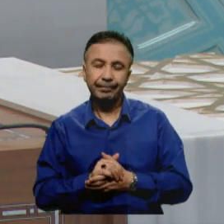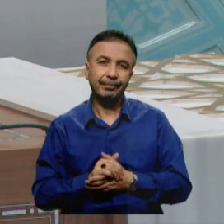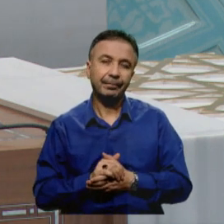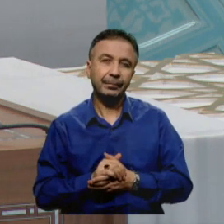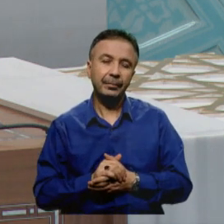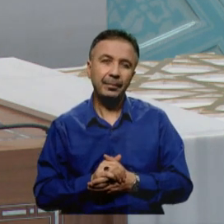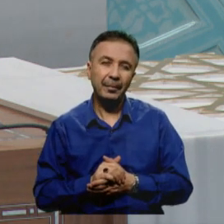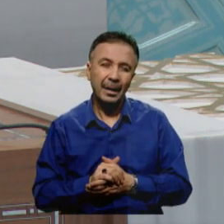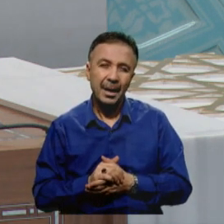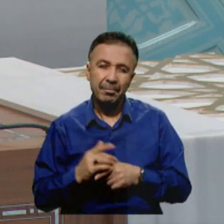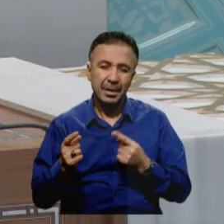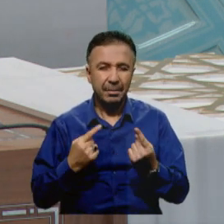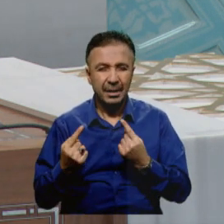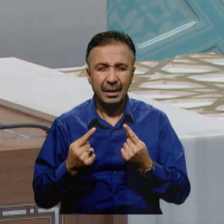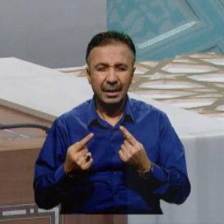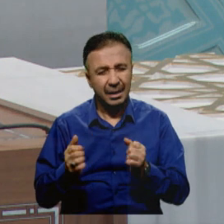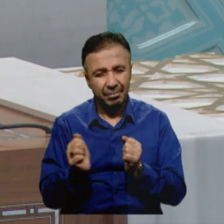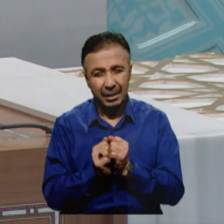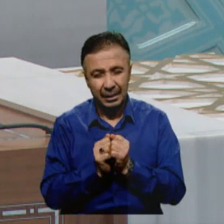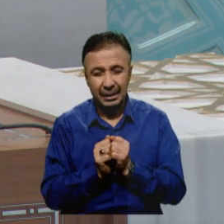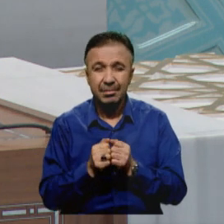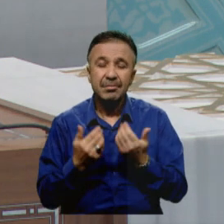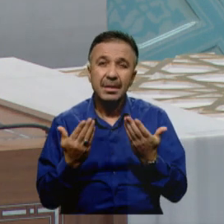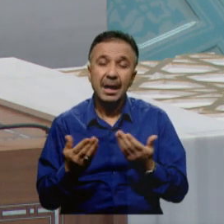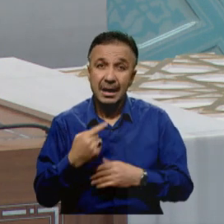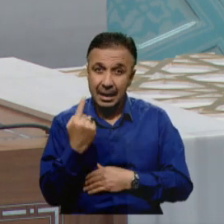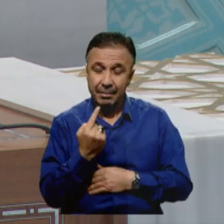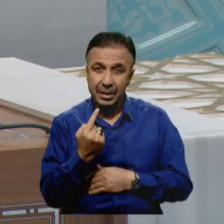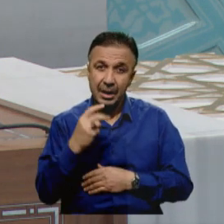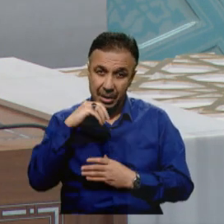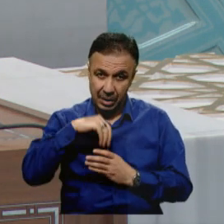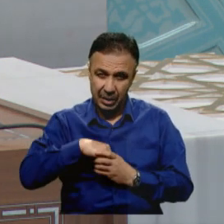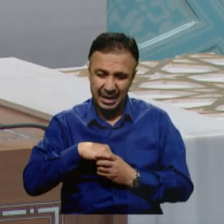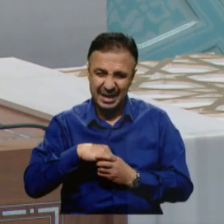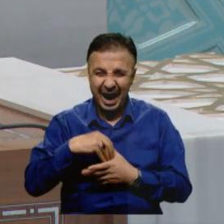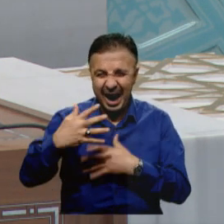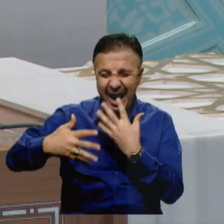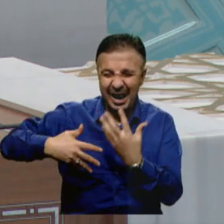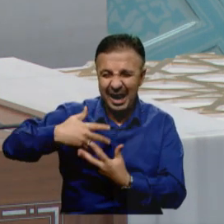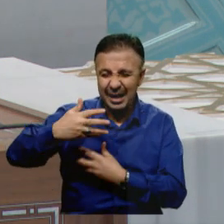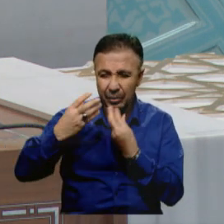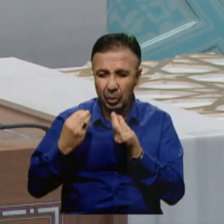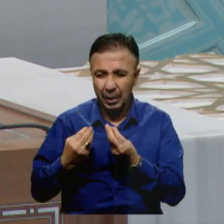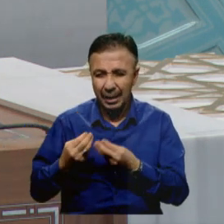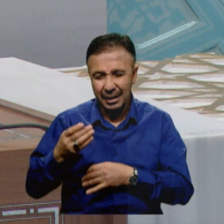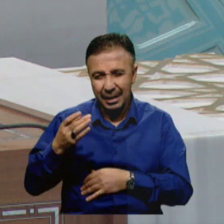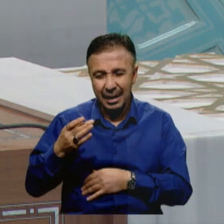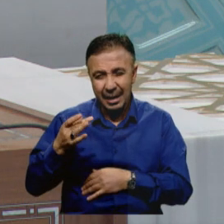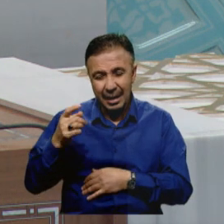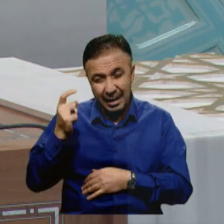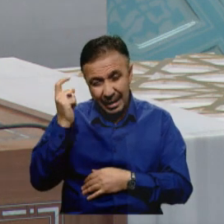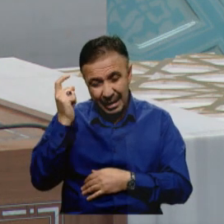anlamı birbirine yakındır. Yani bir şeyi içerisine karışmış olan yabancı unsurlardan,